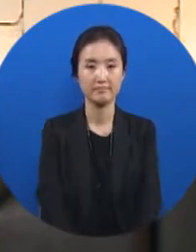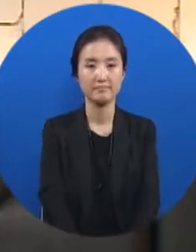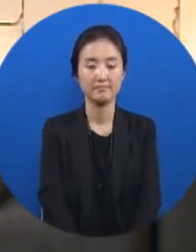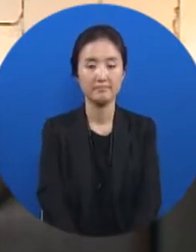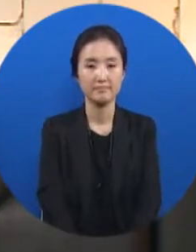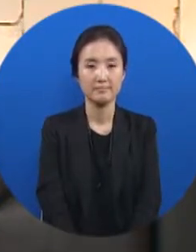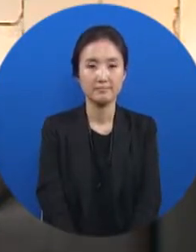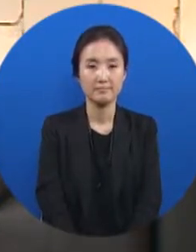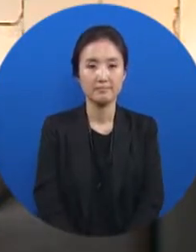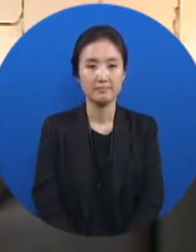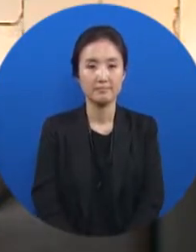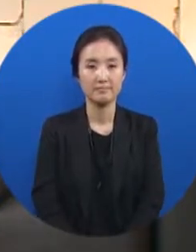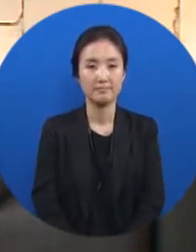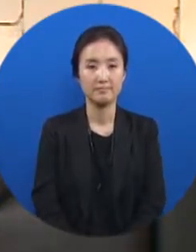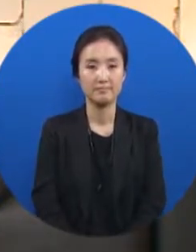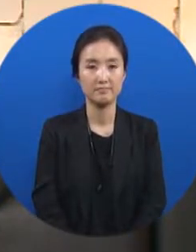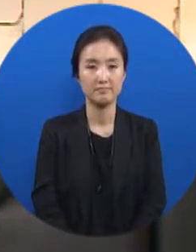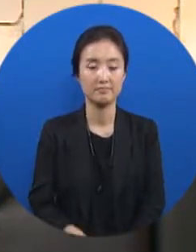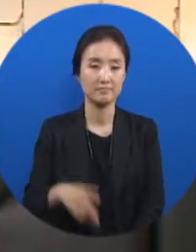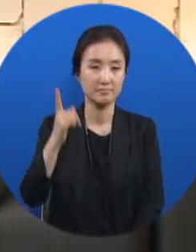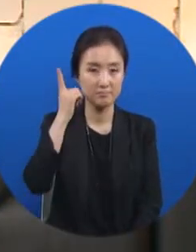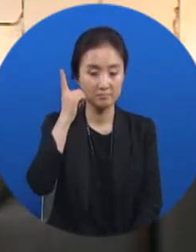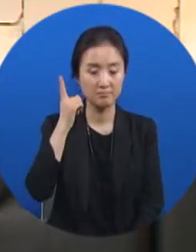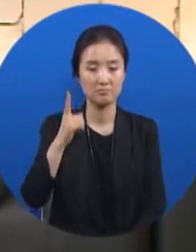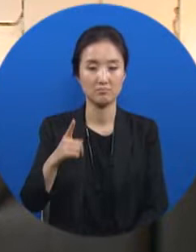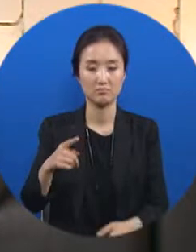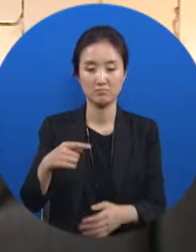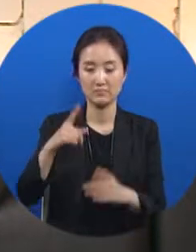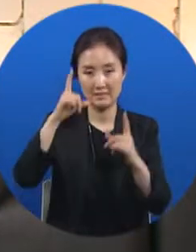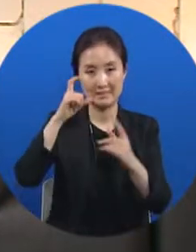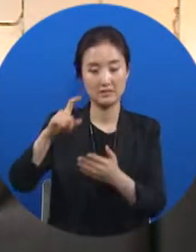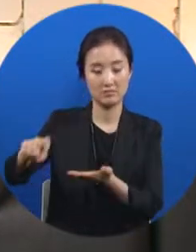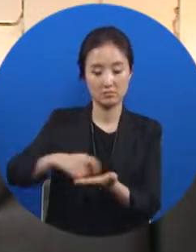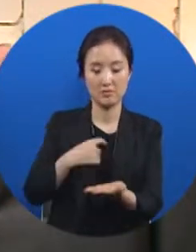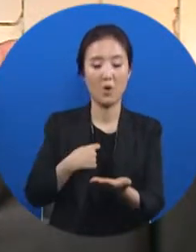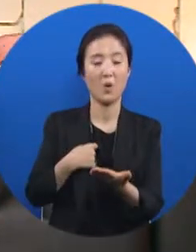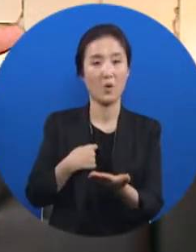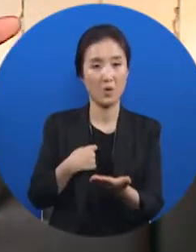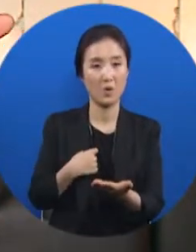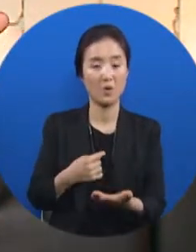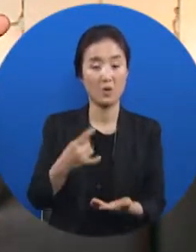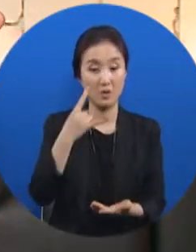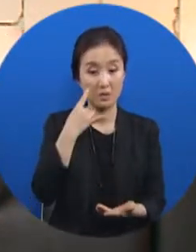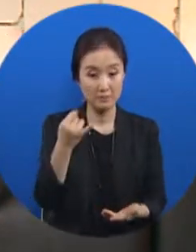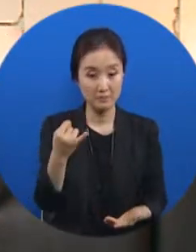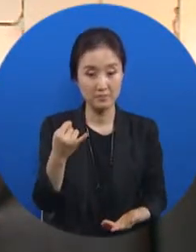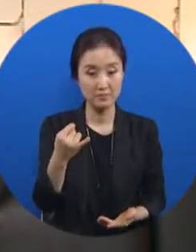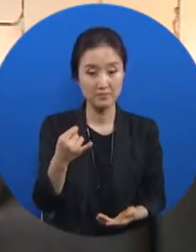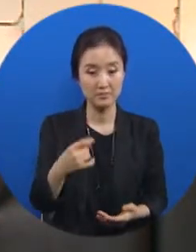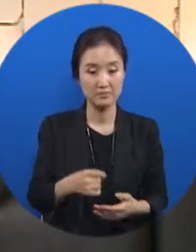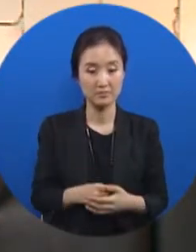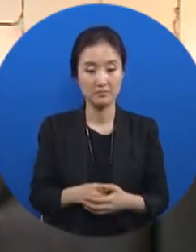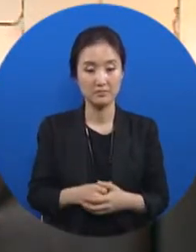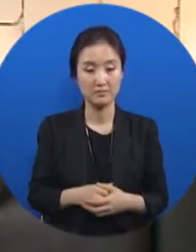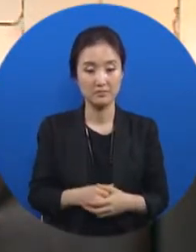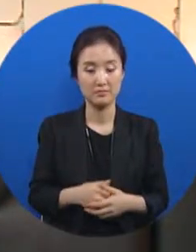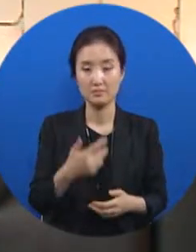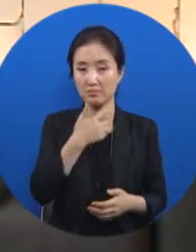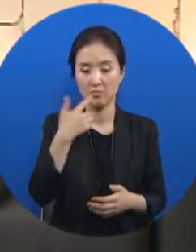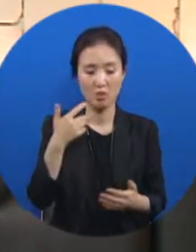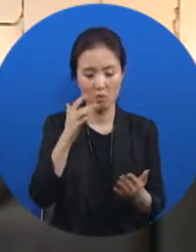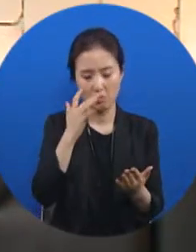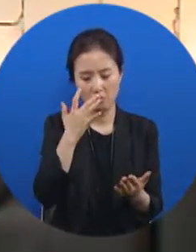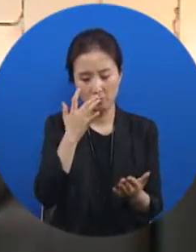핸드폰으로 저한테 사진도 보내주시고. 와, 저희 어머니가 영어는 못 읽으세요. 지금도. 네, 영어 못